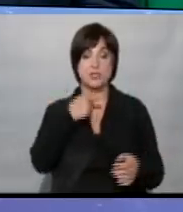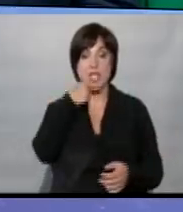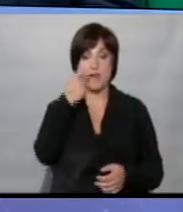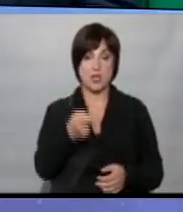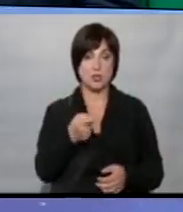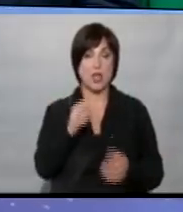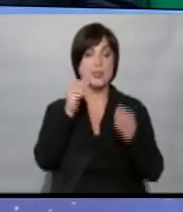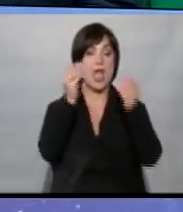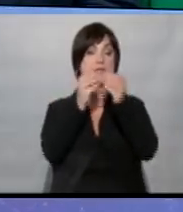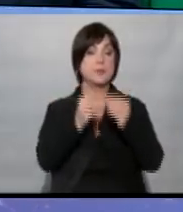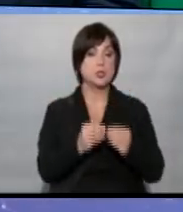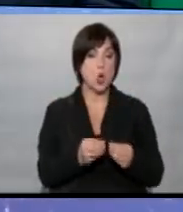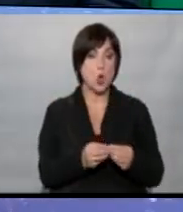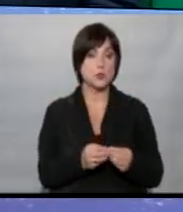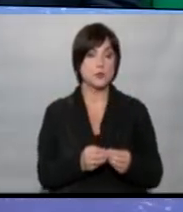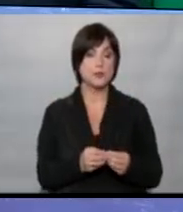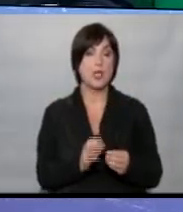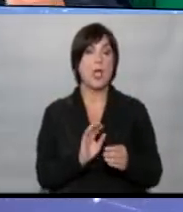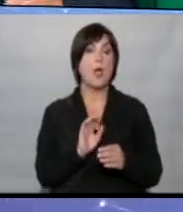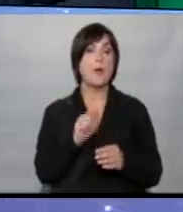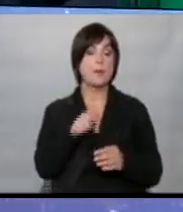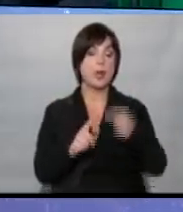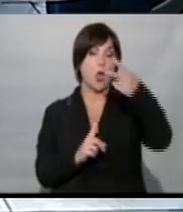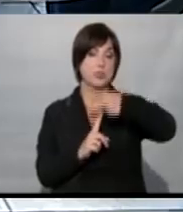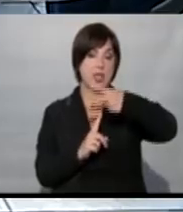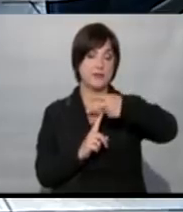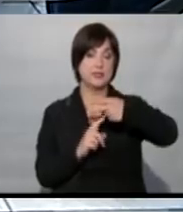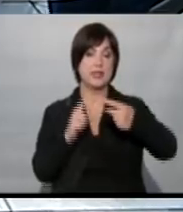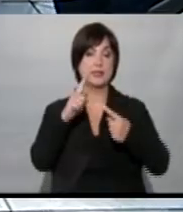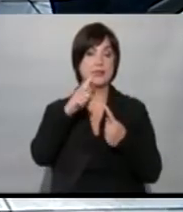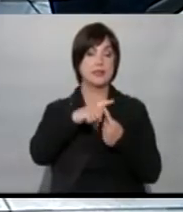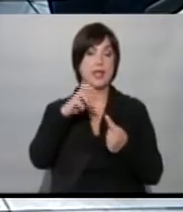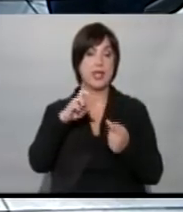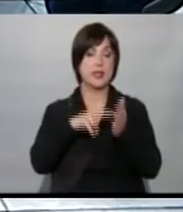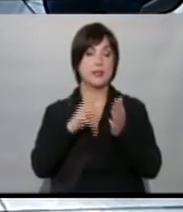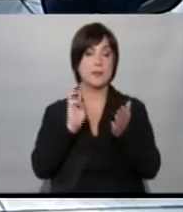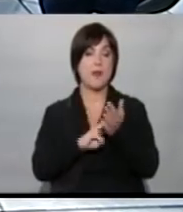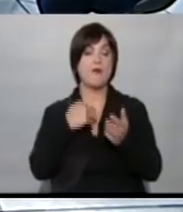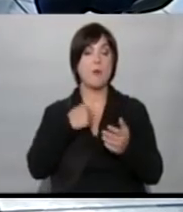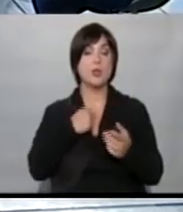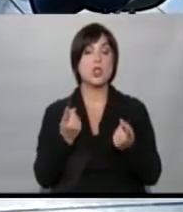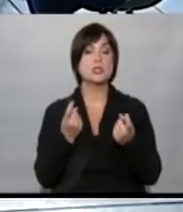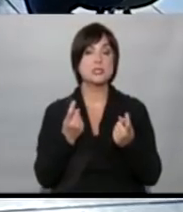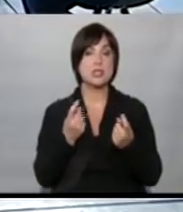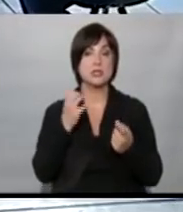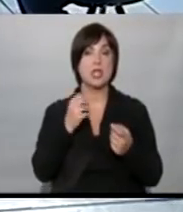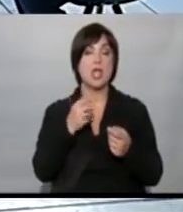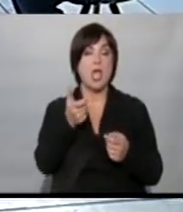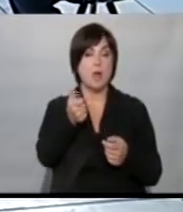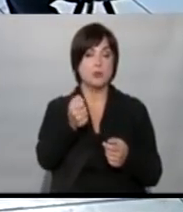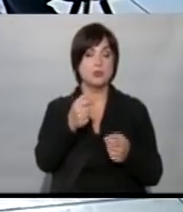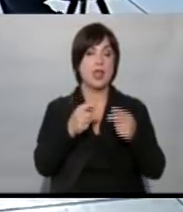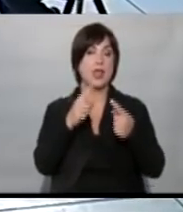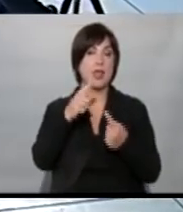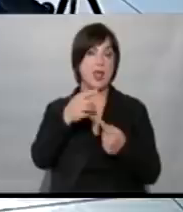дека на списокот преку телевизија Телма во селото моје оптичари, јас се пуштив телевизија Телма